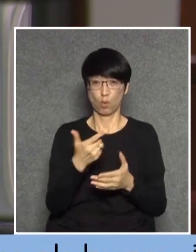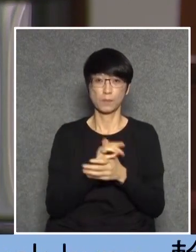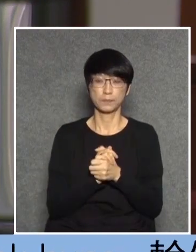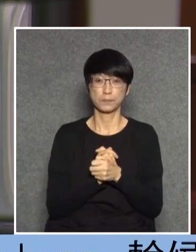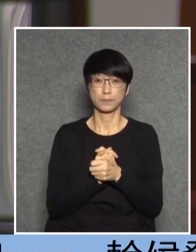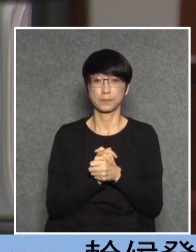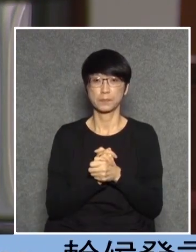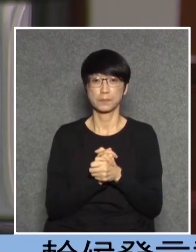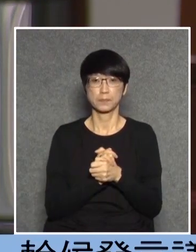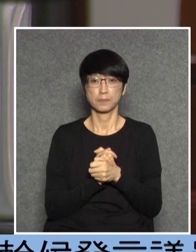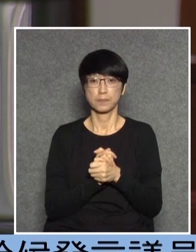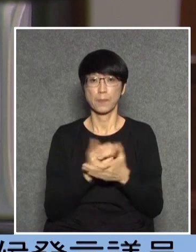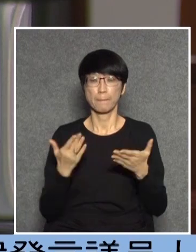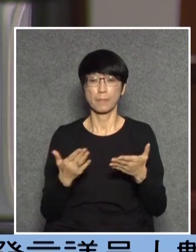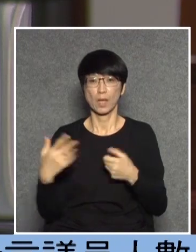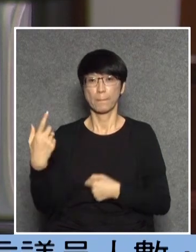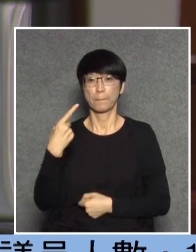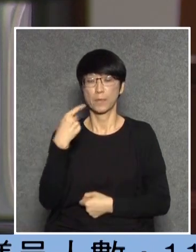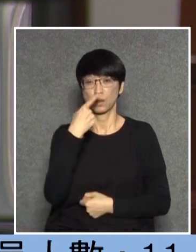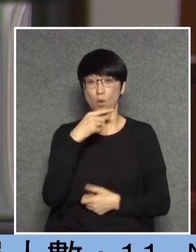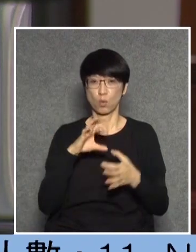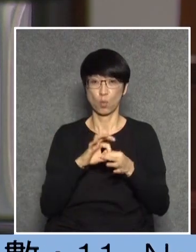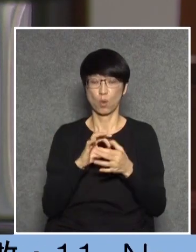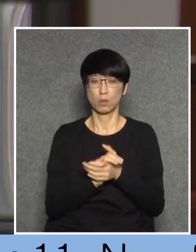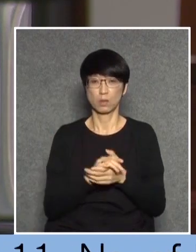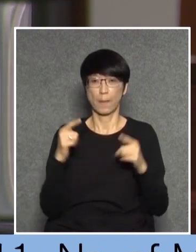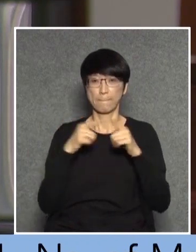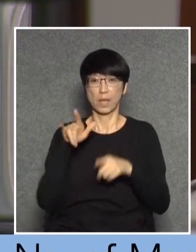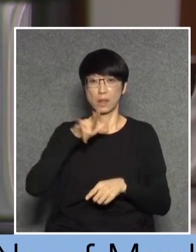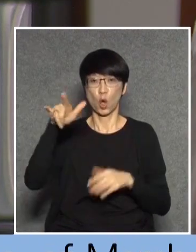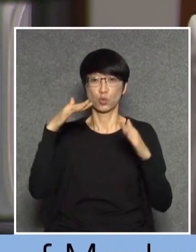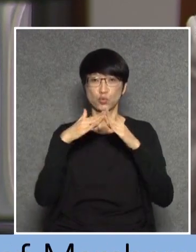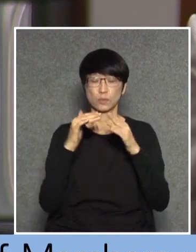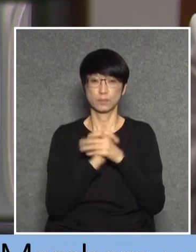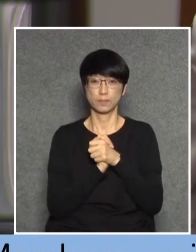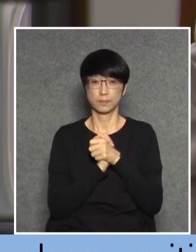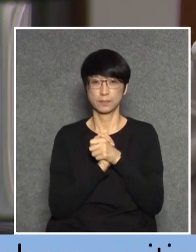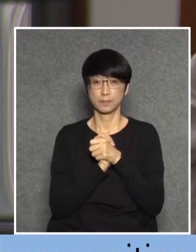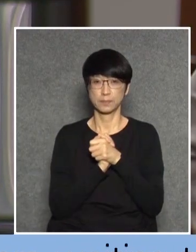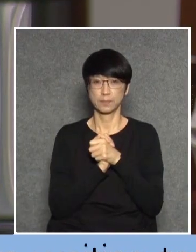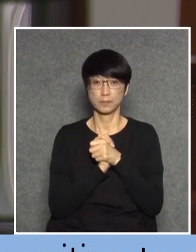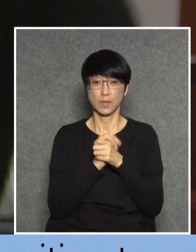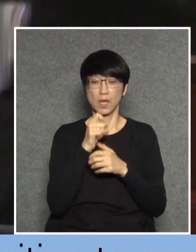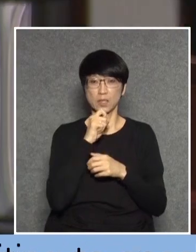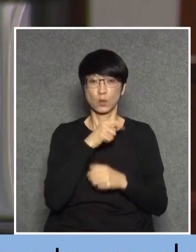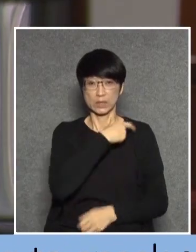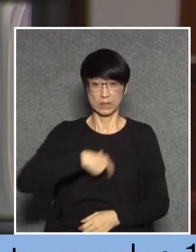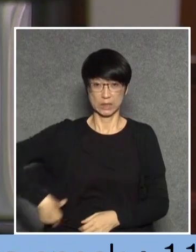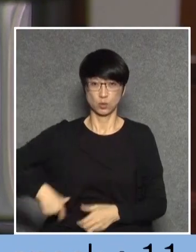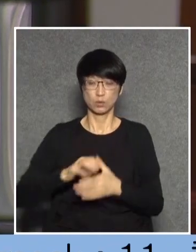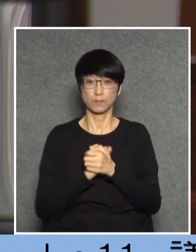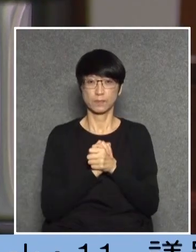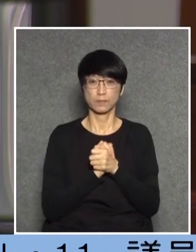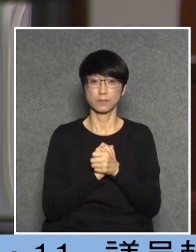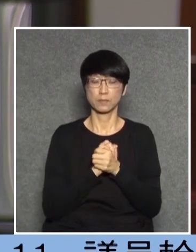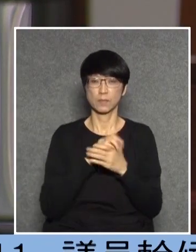然，今日我第一個要講咧，就想講下民航處啊。咁亦都有啲議員咧就提修